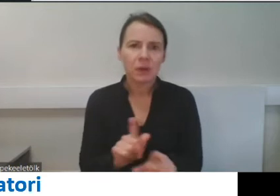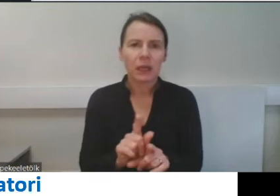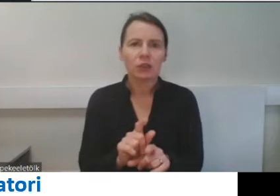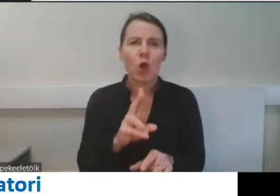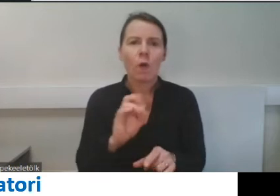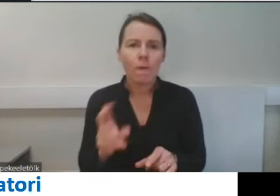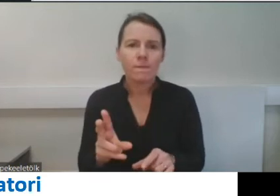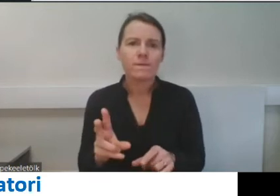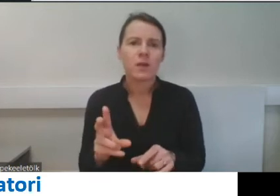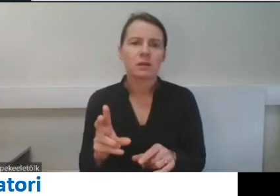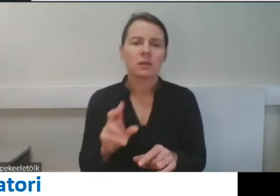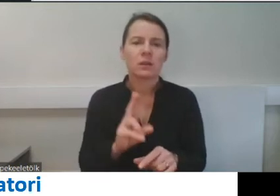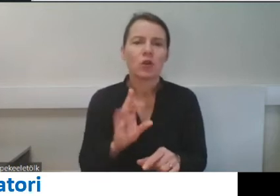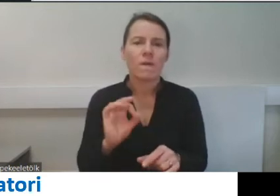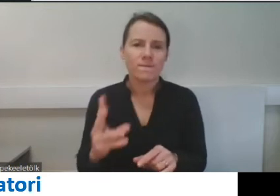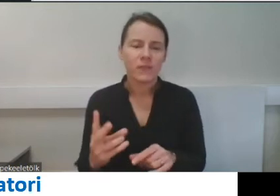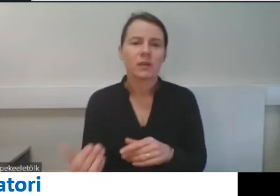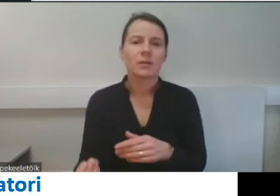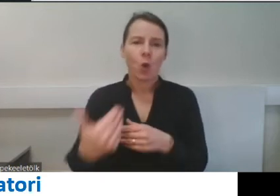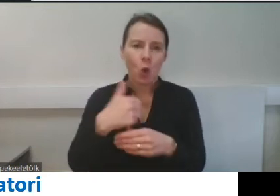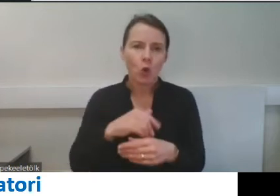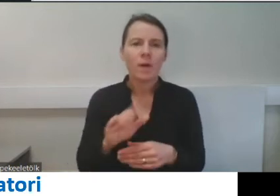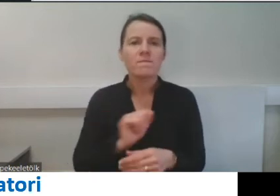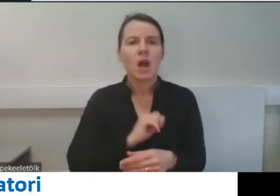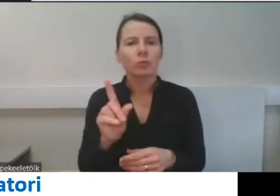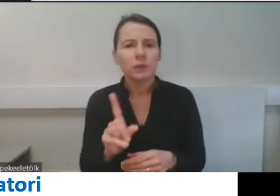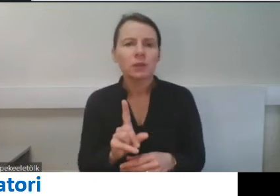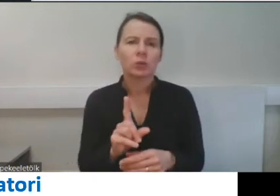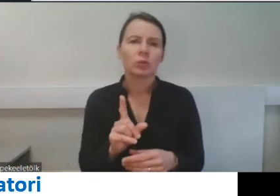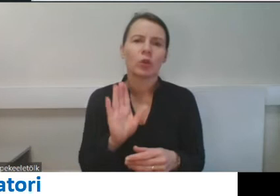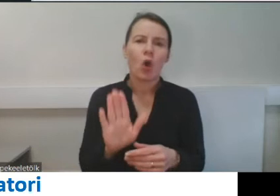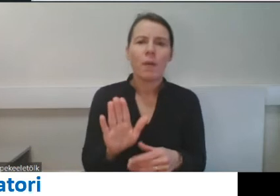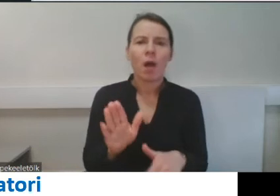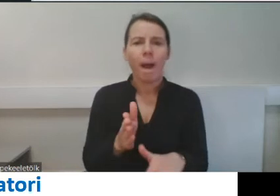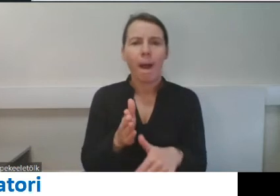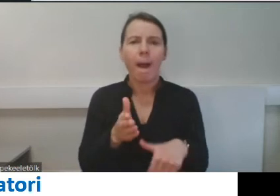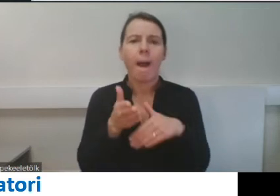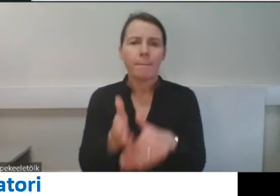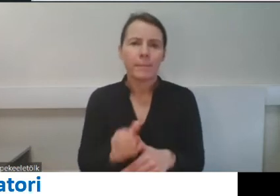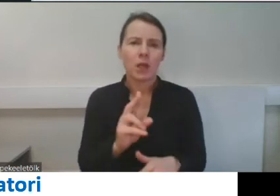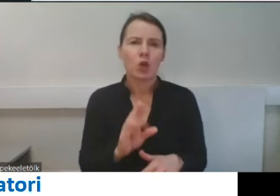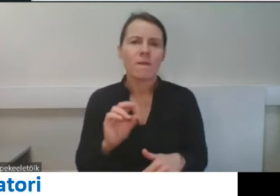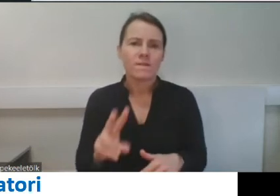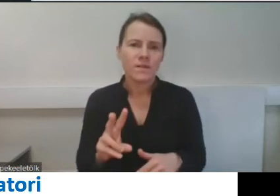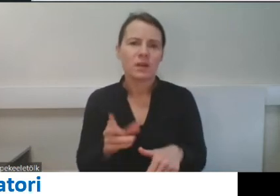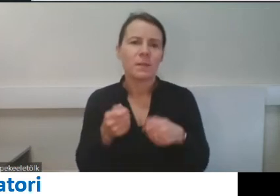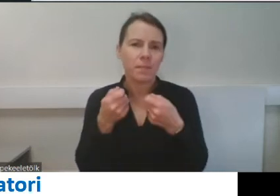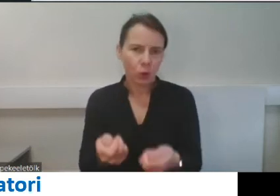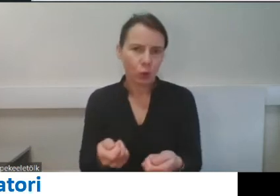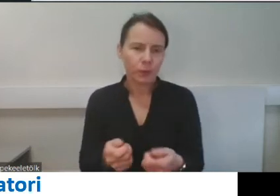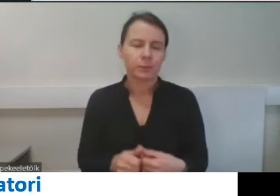7000, siis 2020 aastal oli üle 8000. Ja